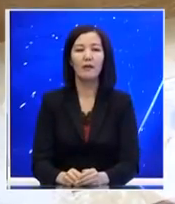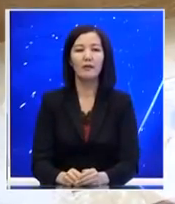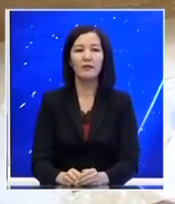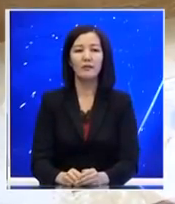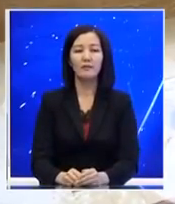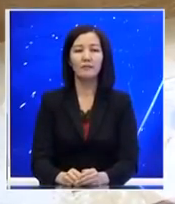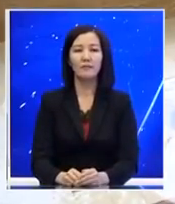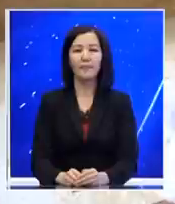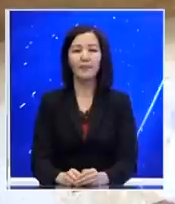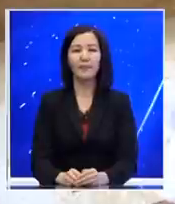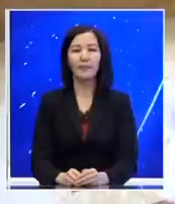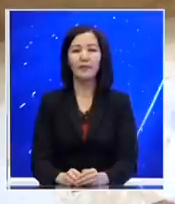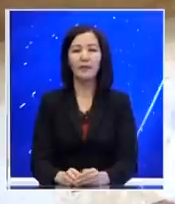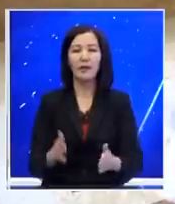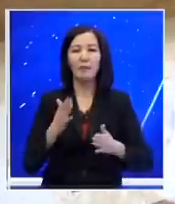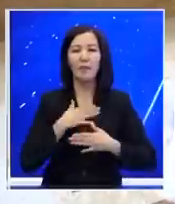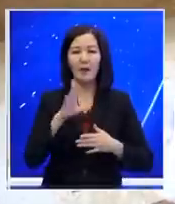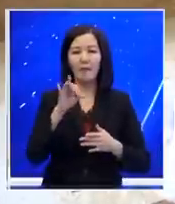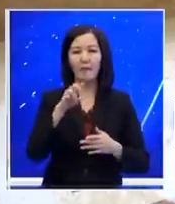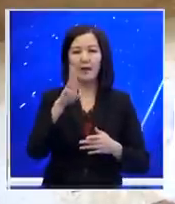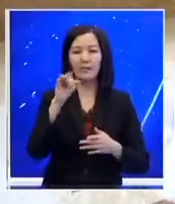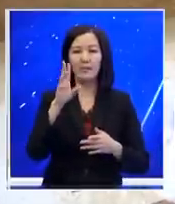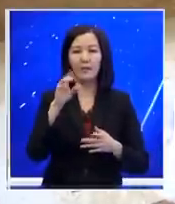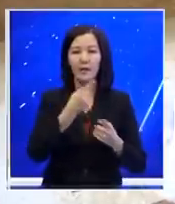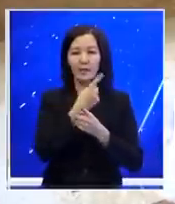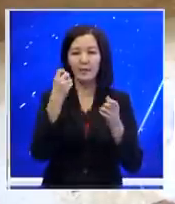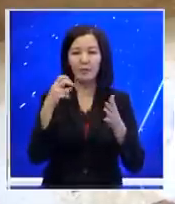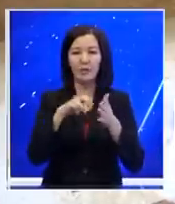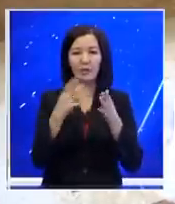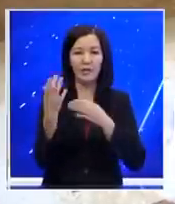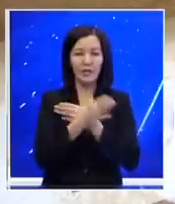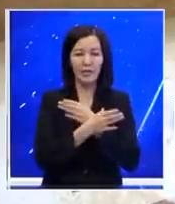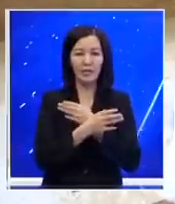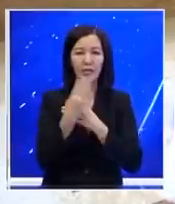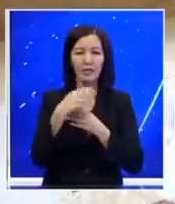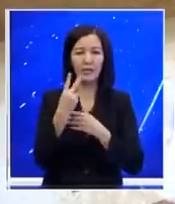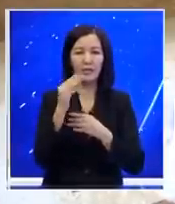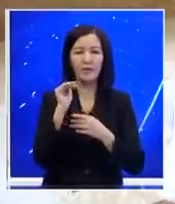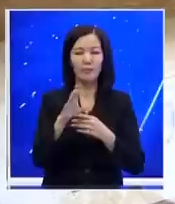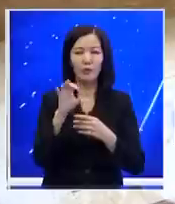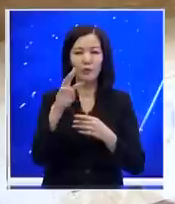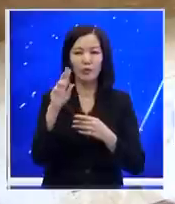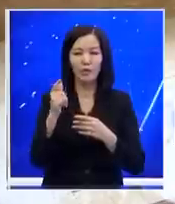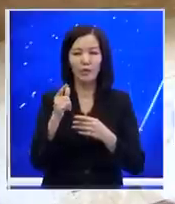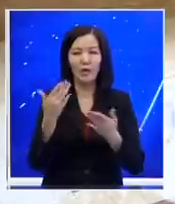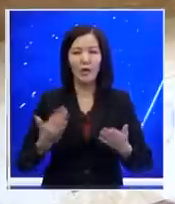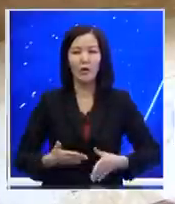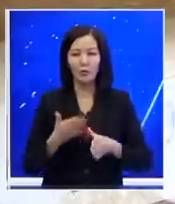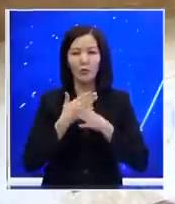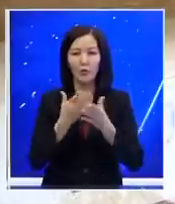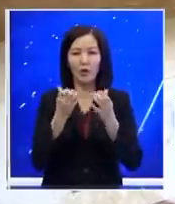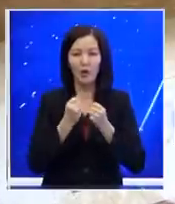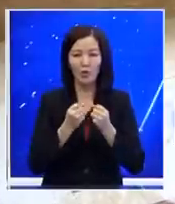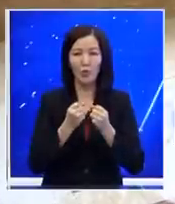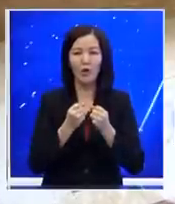мне прислали сообщение на WhatsApp. Маған WhatsApp-қа хабарлама келді. Танысым 42500 теңге көлеміндегі әлеуметтік көмекті